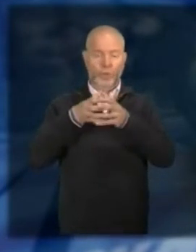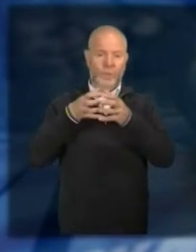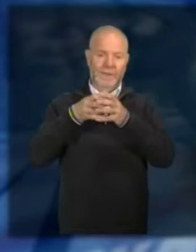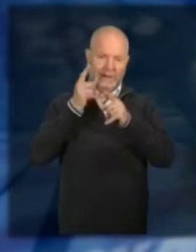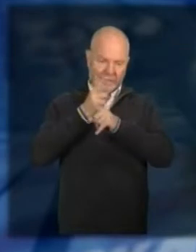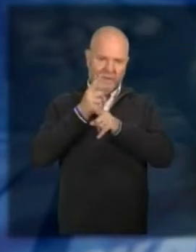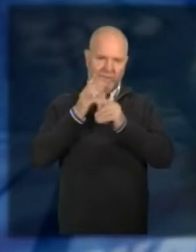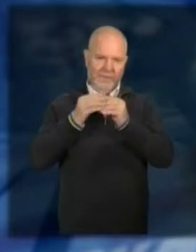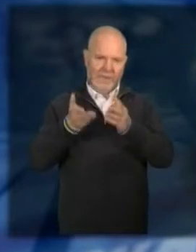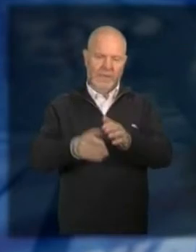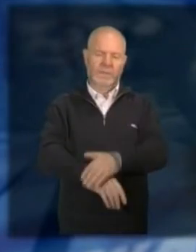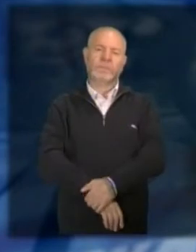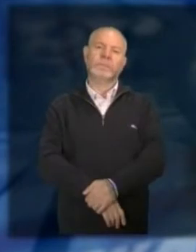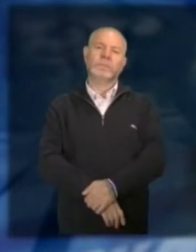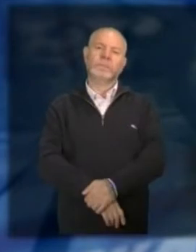deve fare.